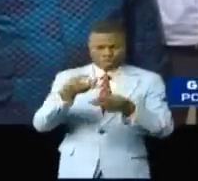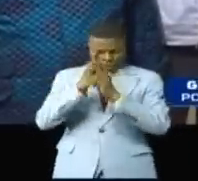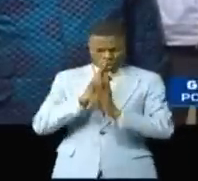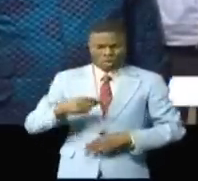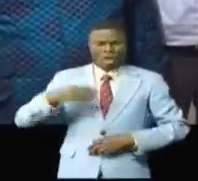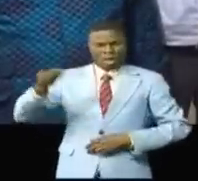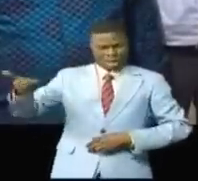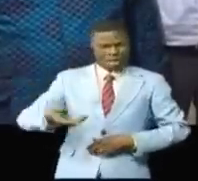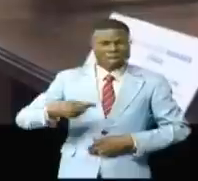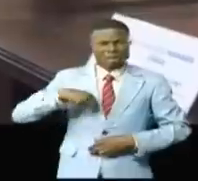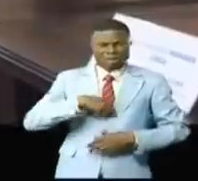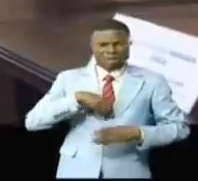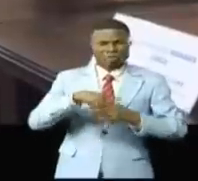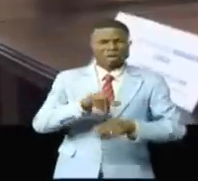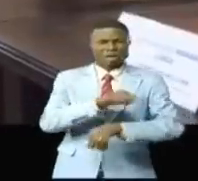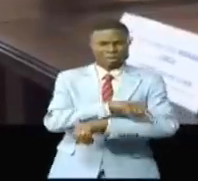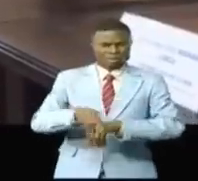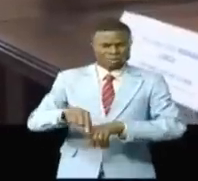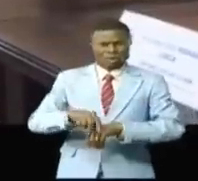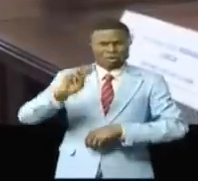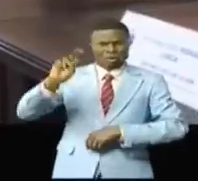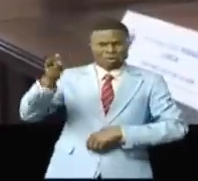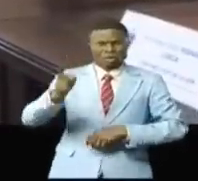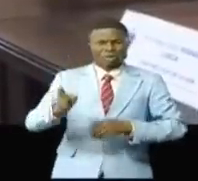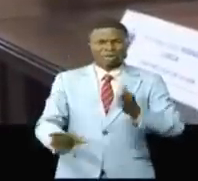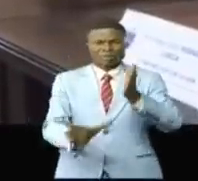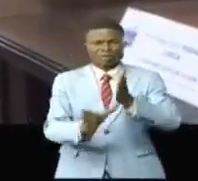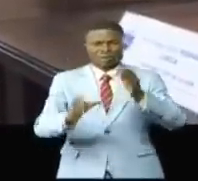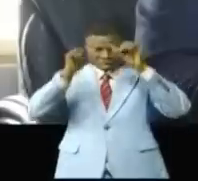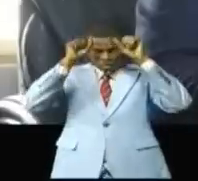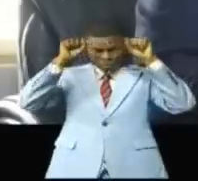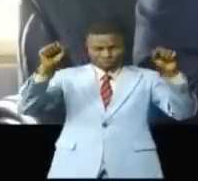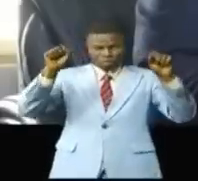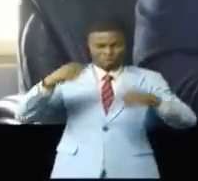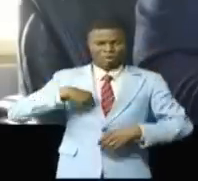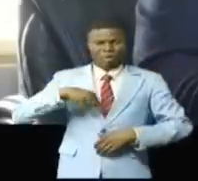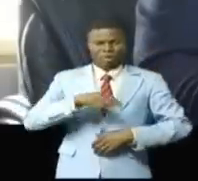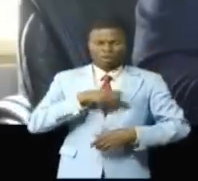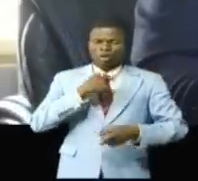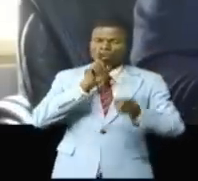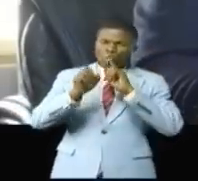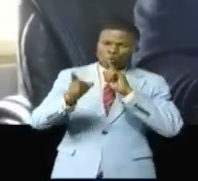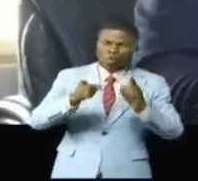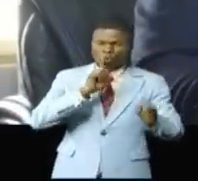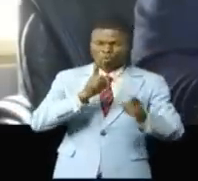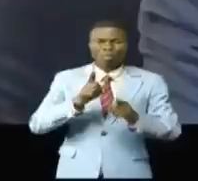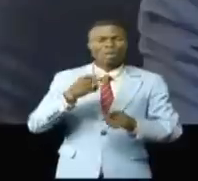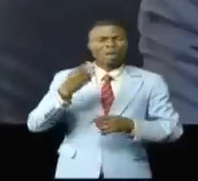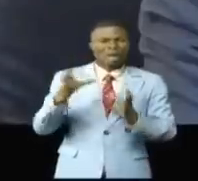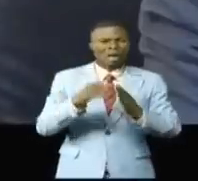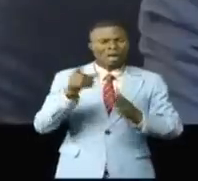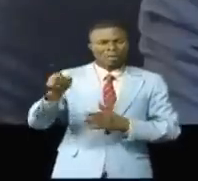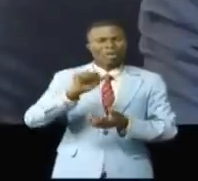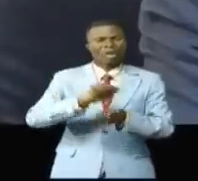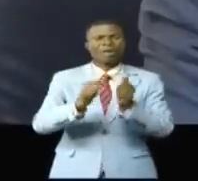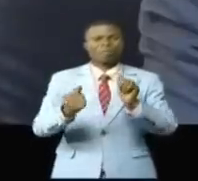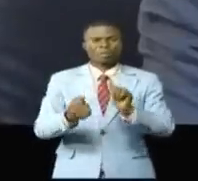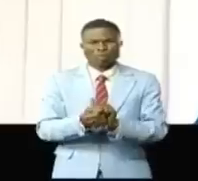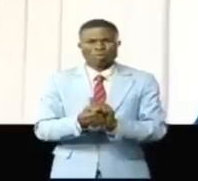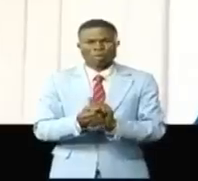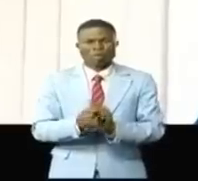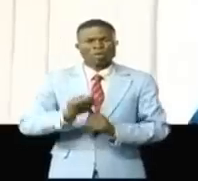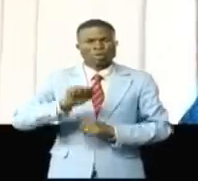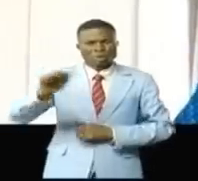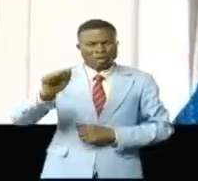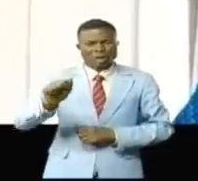recevoir par le biais du deuxième vice-président et nous avons échangé autour de ce que